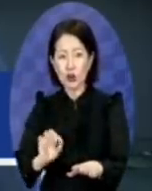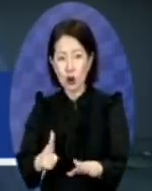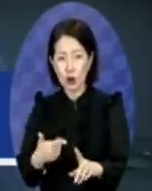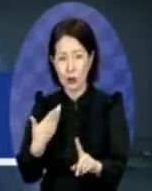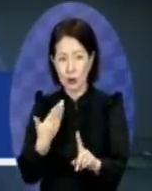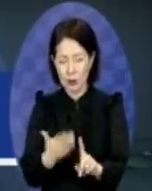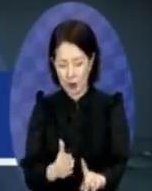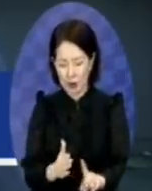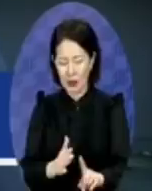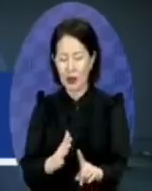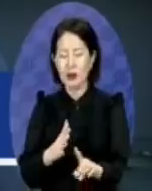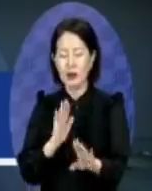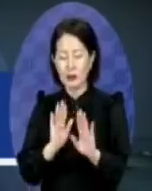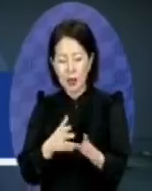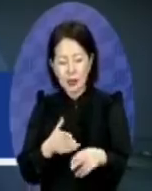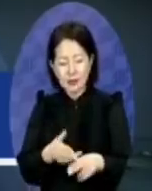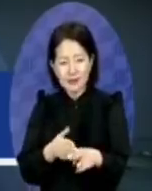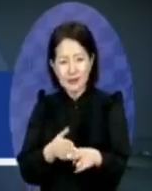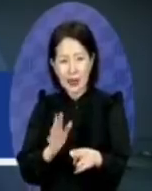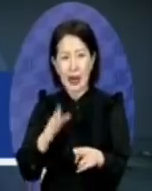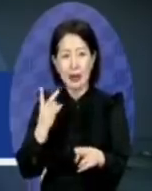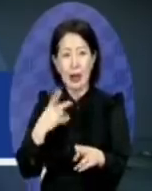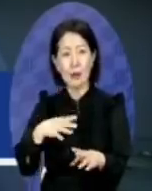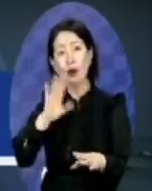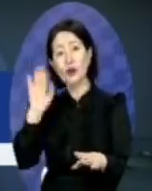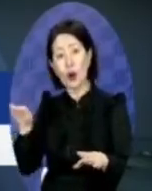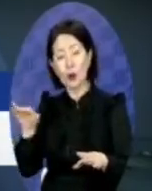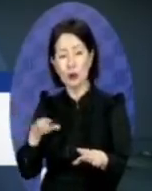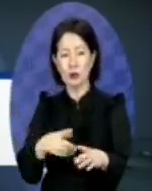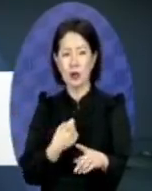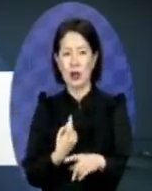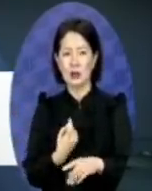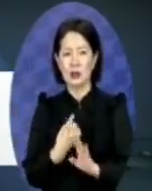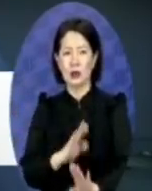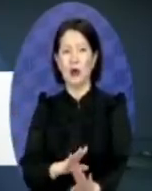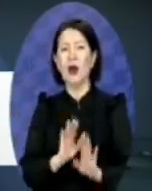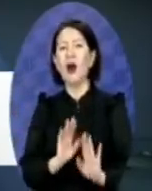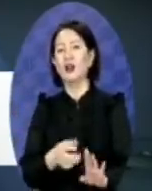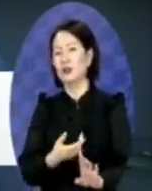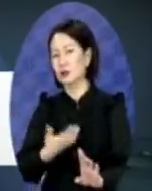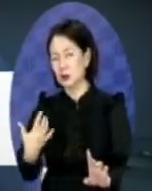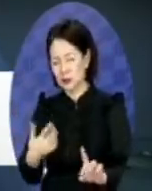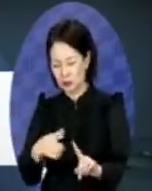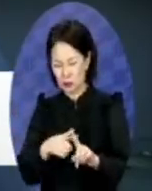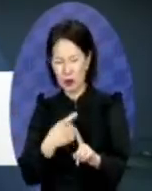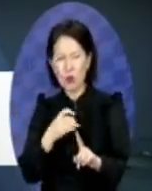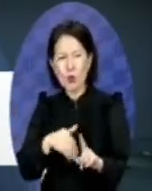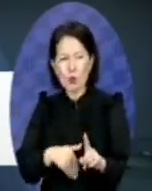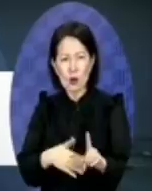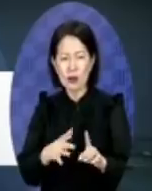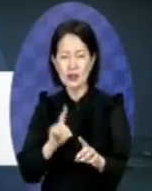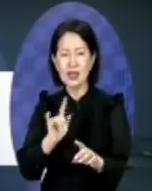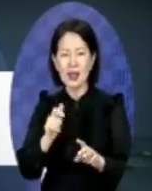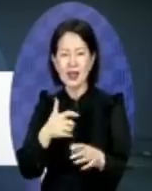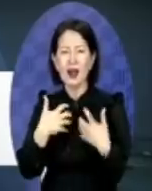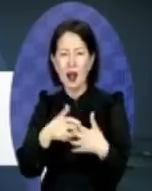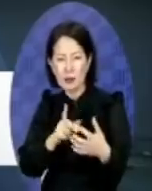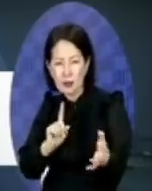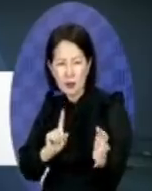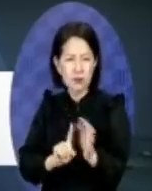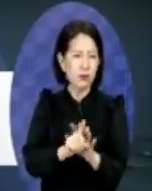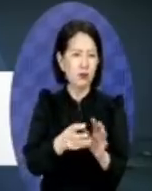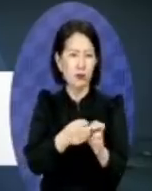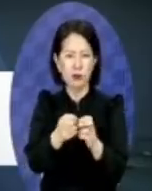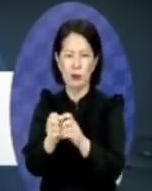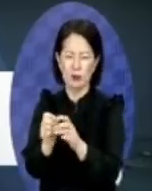буух та нөгөөдгийг орхио явцдаг. Энэ маань одоо тэгээд амтнал болсон хана одоо үсчихгүй ярээр одоо амтнал халддаг, зэрлэг амтнал халддаг. Ингээд